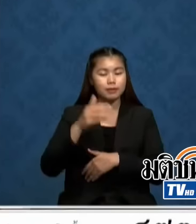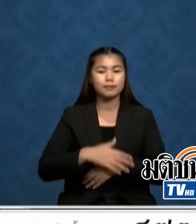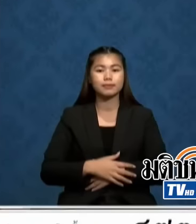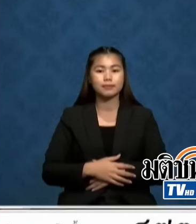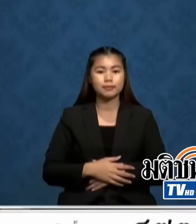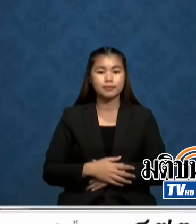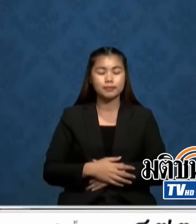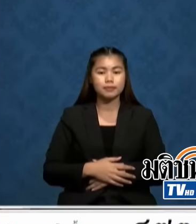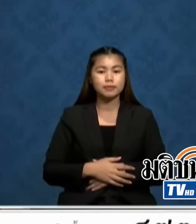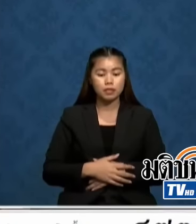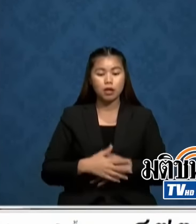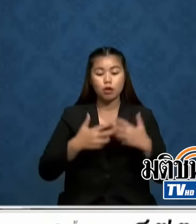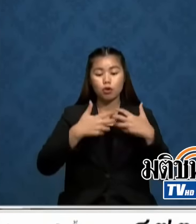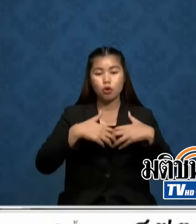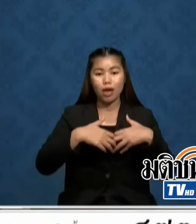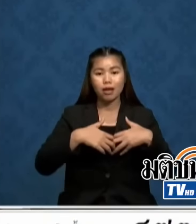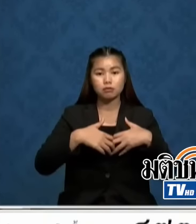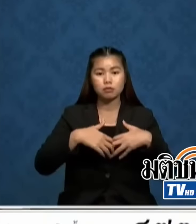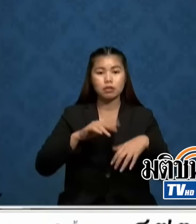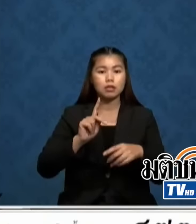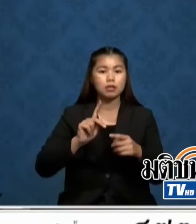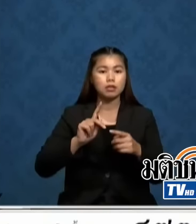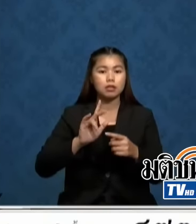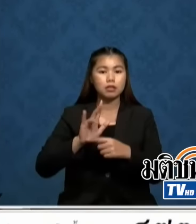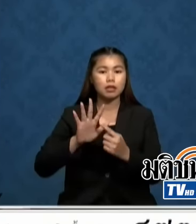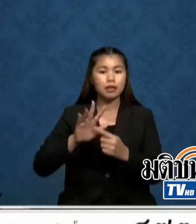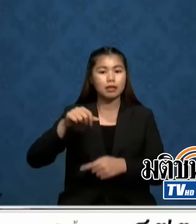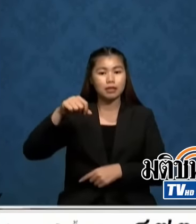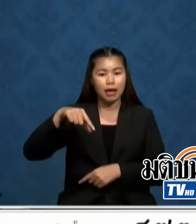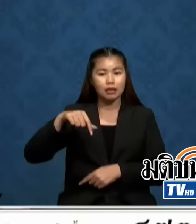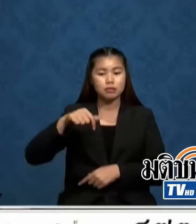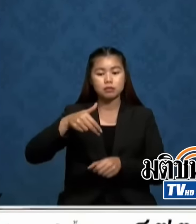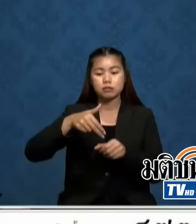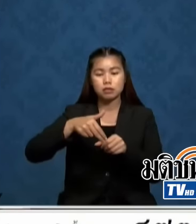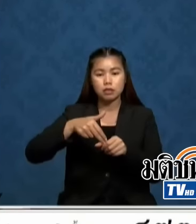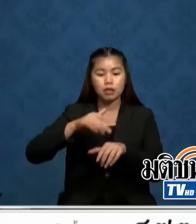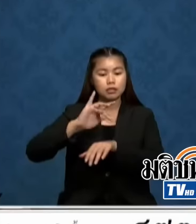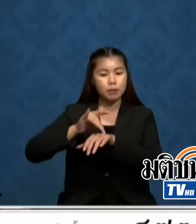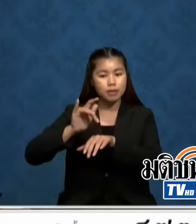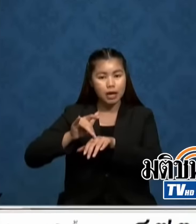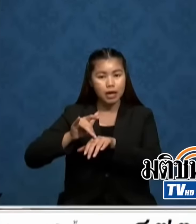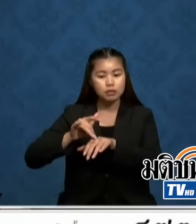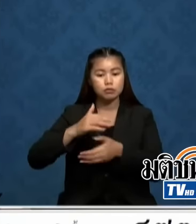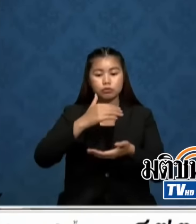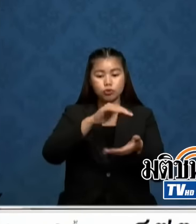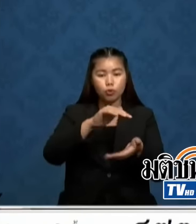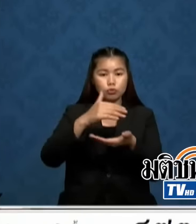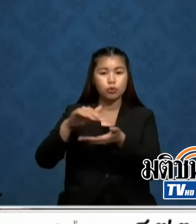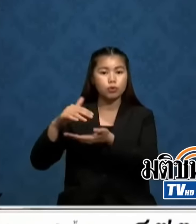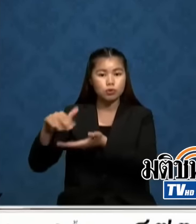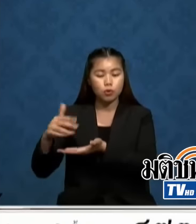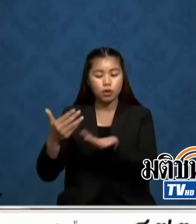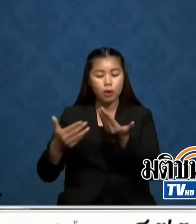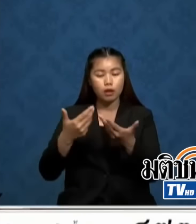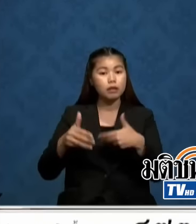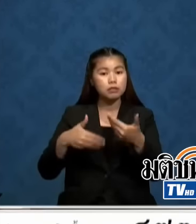ด้วยโรงงานผลิตการดซึ่งไม่ใช่การ์ดธรรมชาติแลละโรงงานส่งหรือจำหน่ายการ์ดแต่ไม่รวมถึงโรงงานส่งหรือจำหน่าย